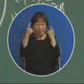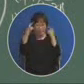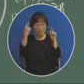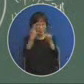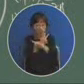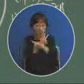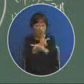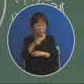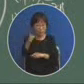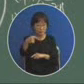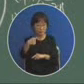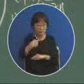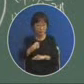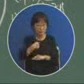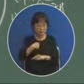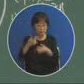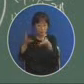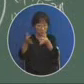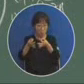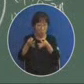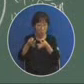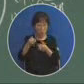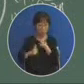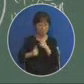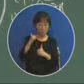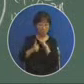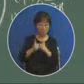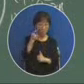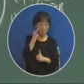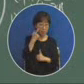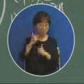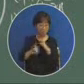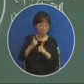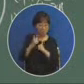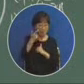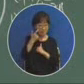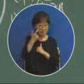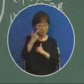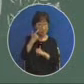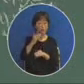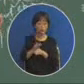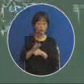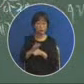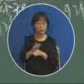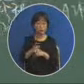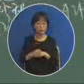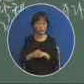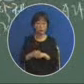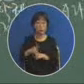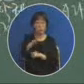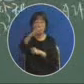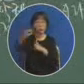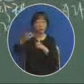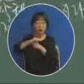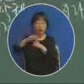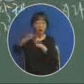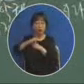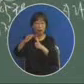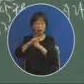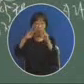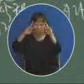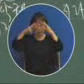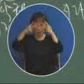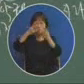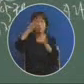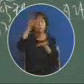just sighing to themselves. That's how you must realize it. 신음하고 있는 거요. They're sighing. 그걸 보고 나를 괴롭힌다면 여러분 계속 착각해야 되죠.